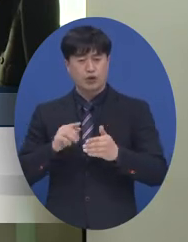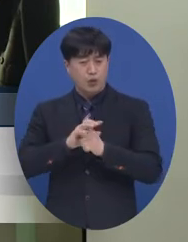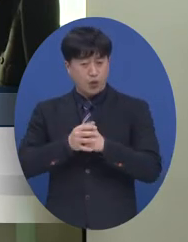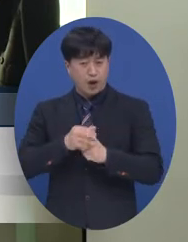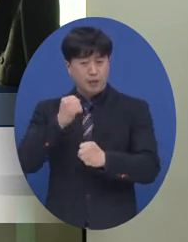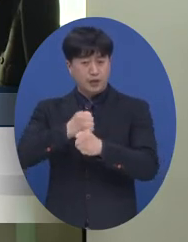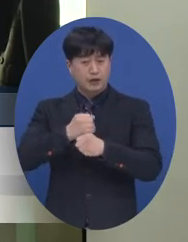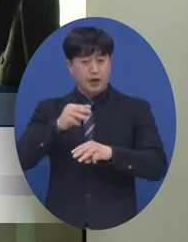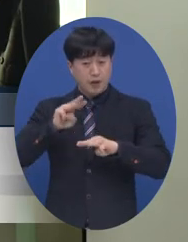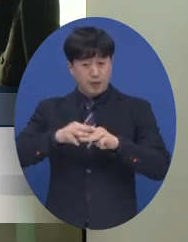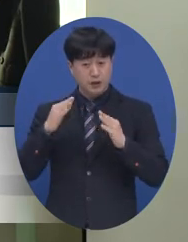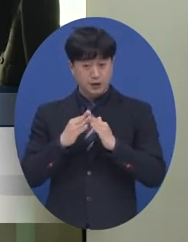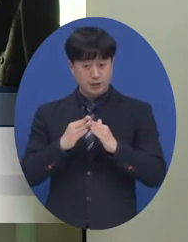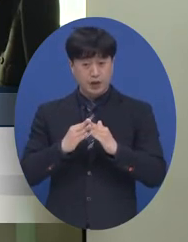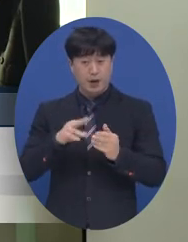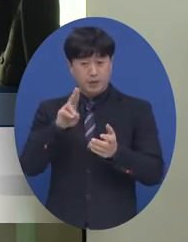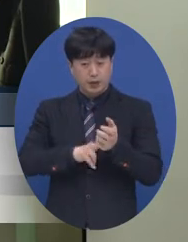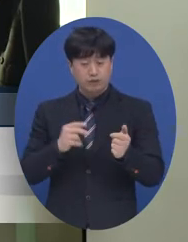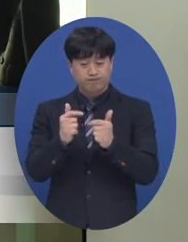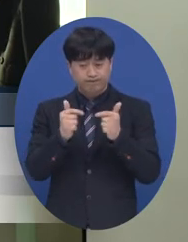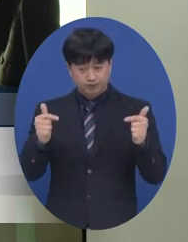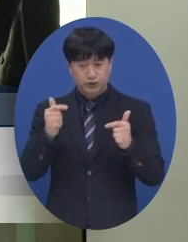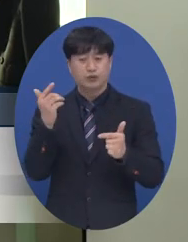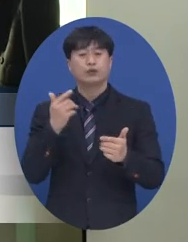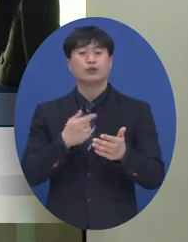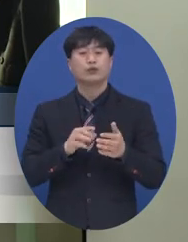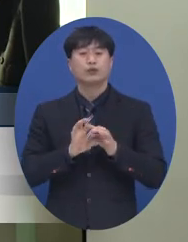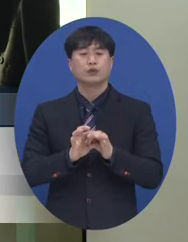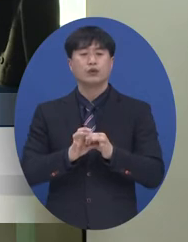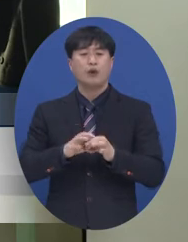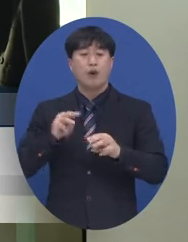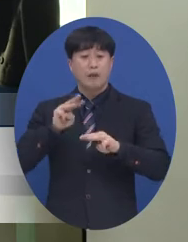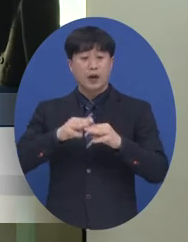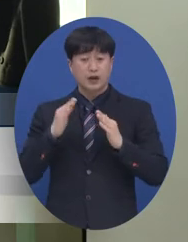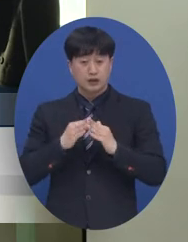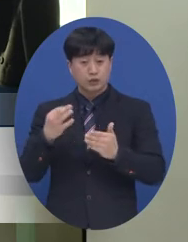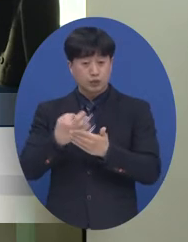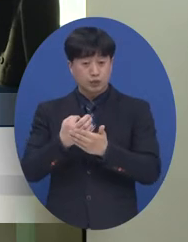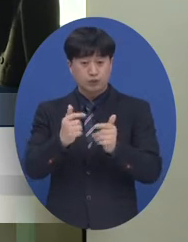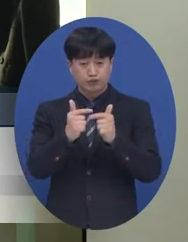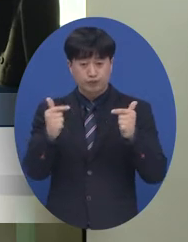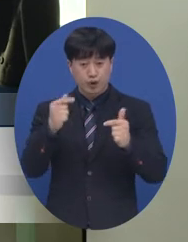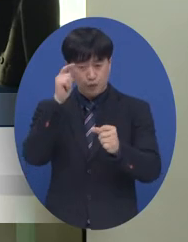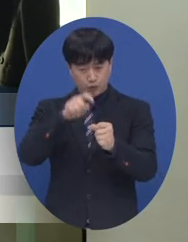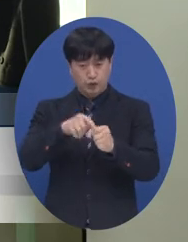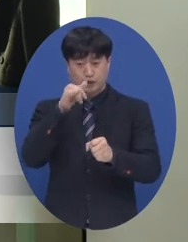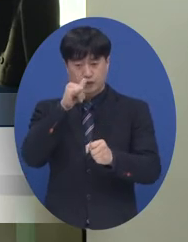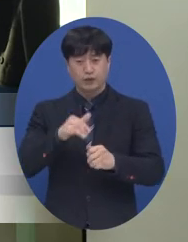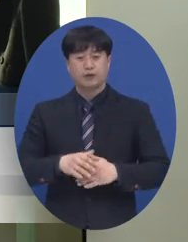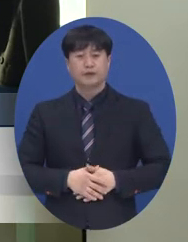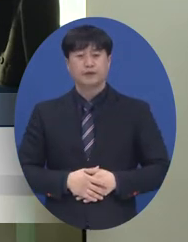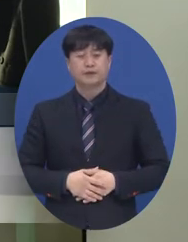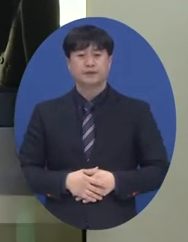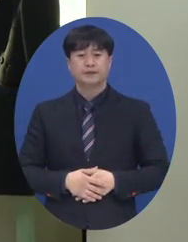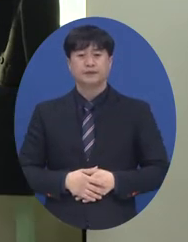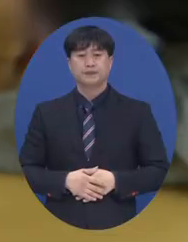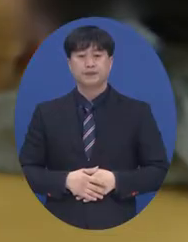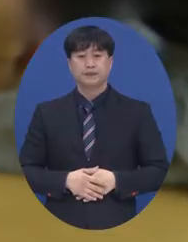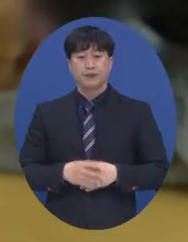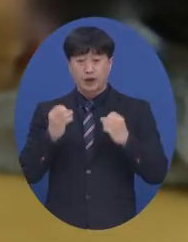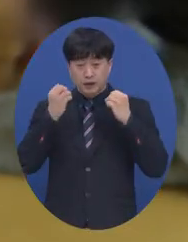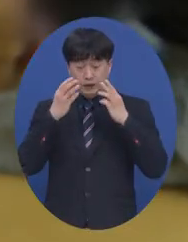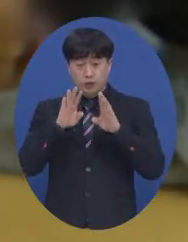내에서 과일을 생산하는 농가들의 판로 확보를 통해서 농가소득을 증진시키는데 목적이 있겠고요